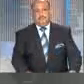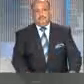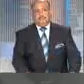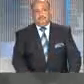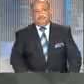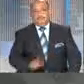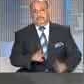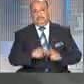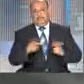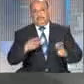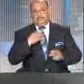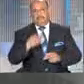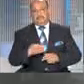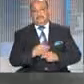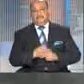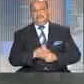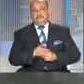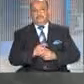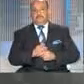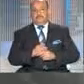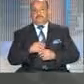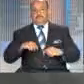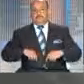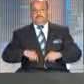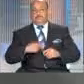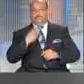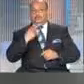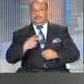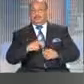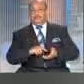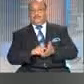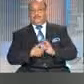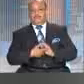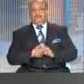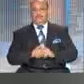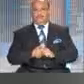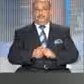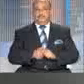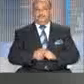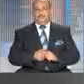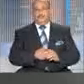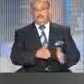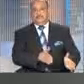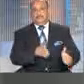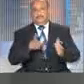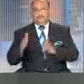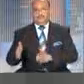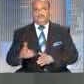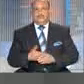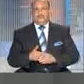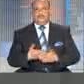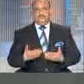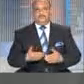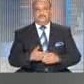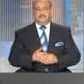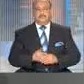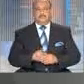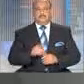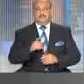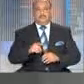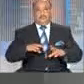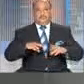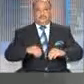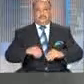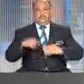التونسية من على مسار سكة القطار مدنين حل بقصر غيلان في قبلي وفد